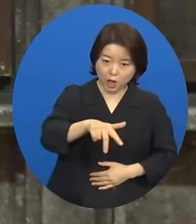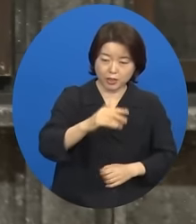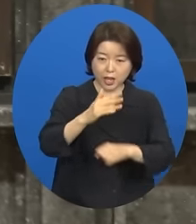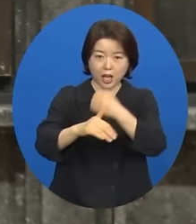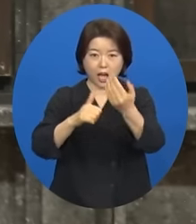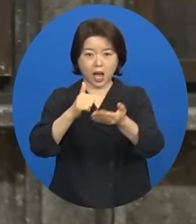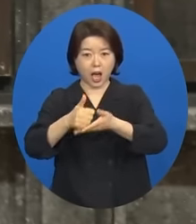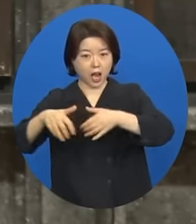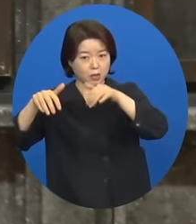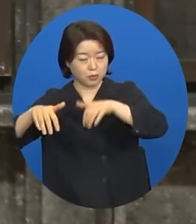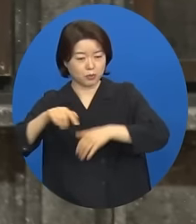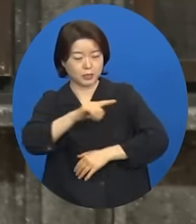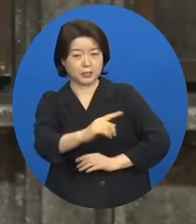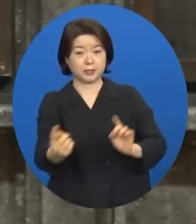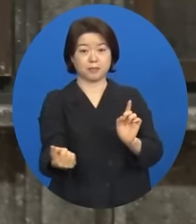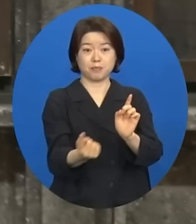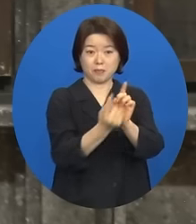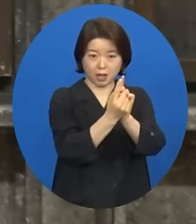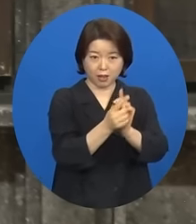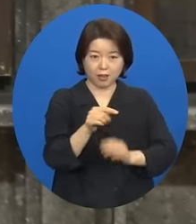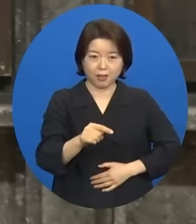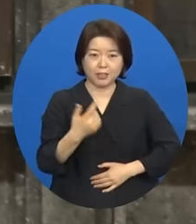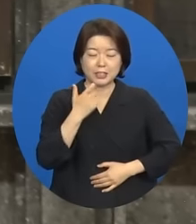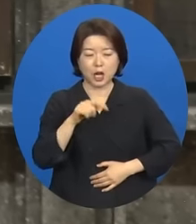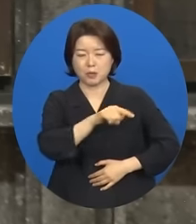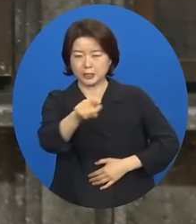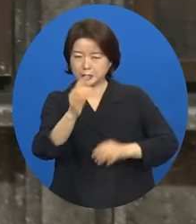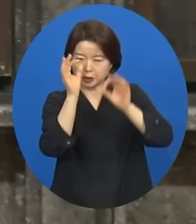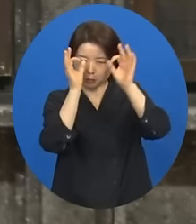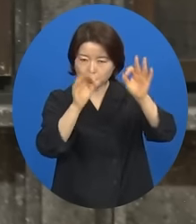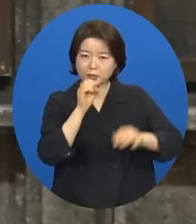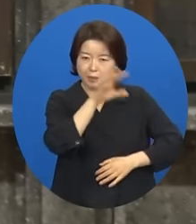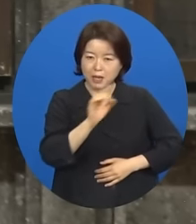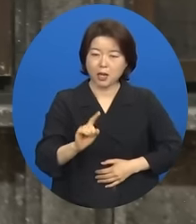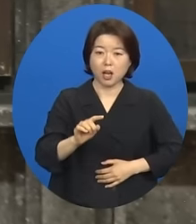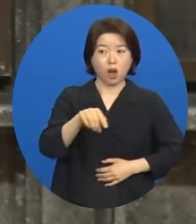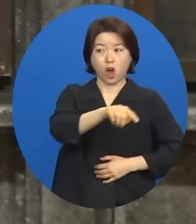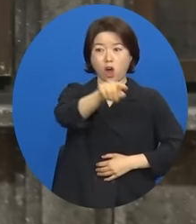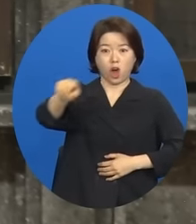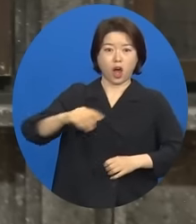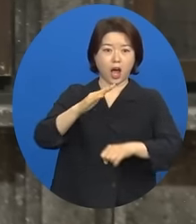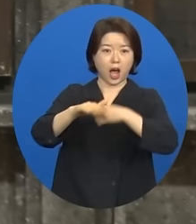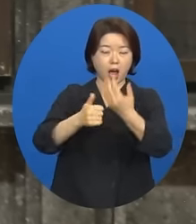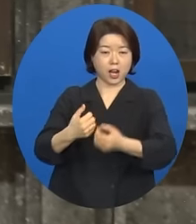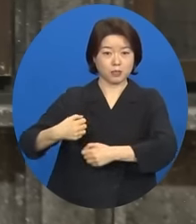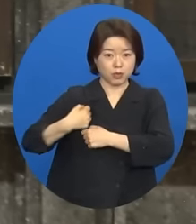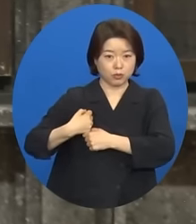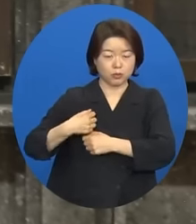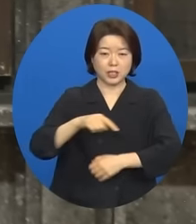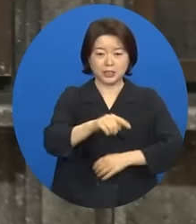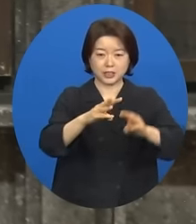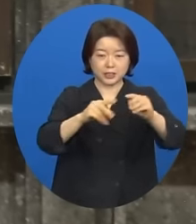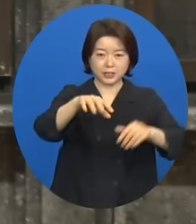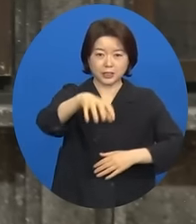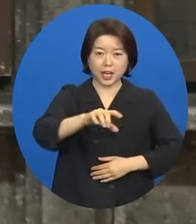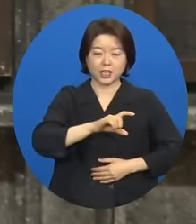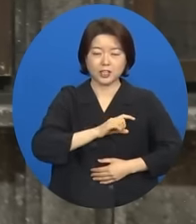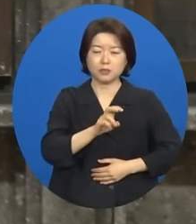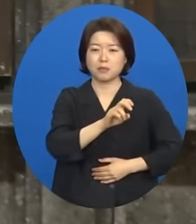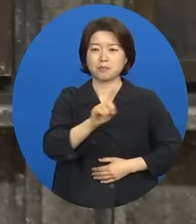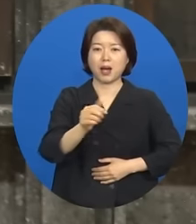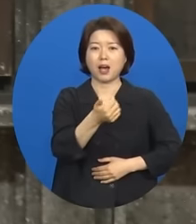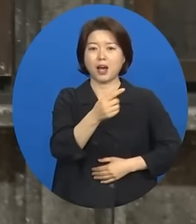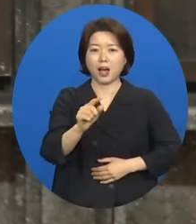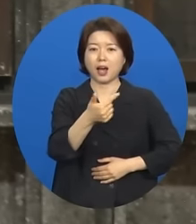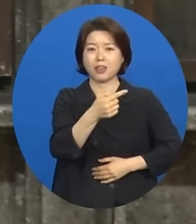그를 만난지라. 야곱이 그들을 볼 때 이르기를 이는 하나님의 군대라 하고 그 땅 이름을 마하나임이라